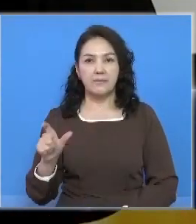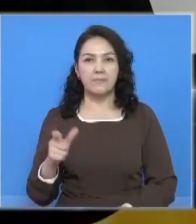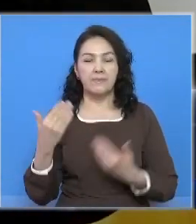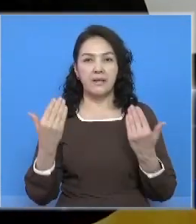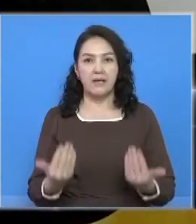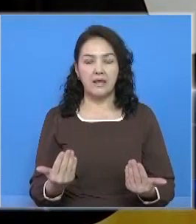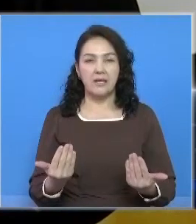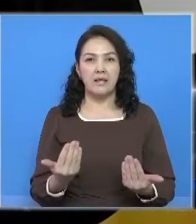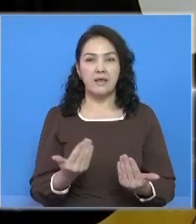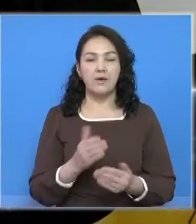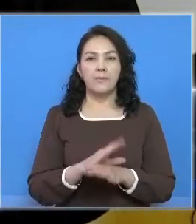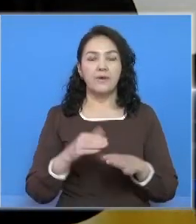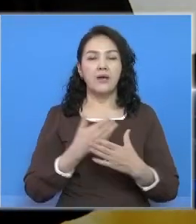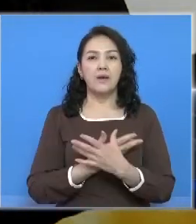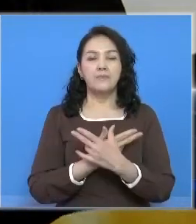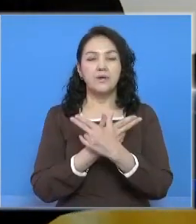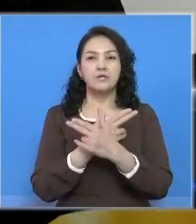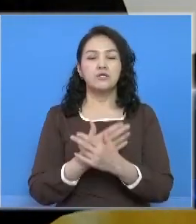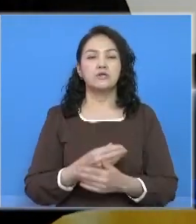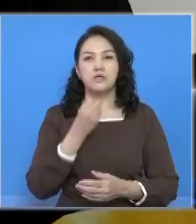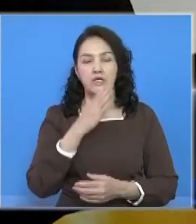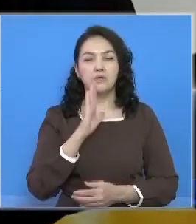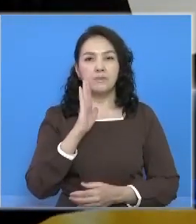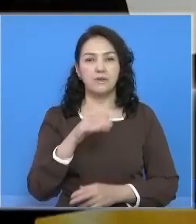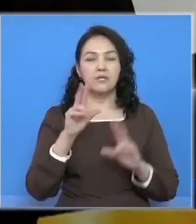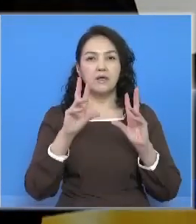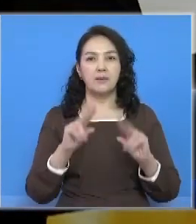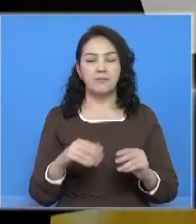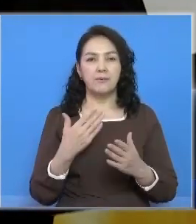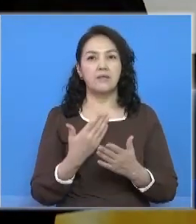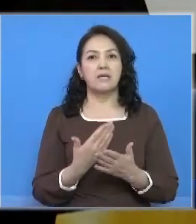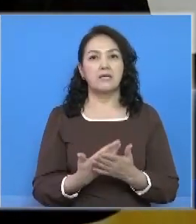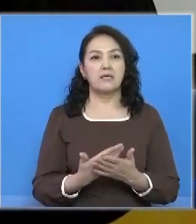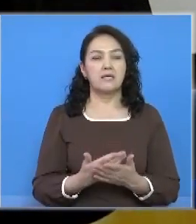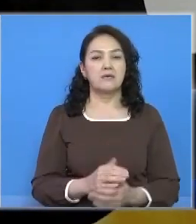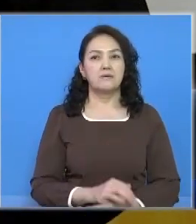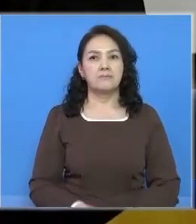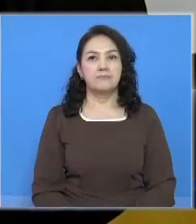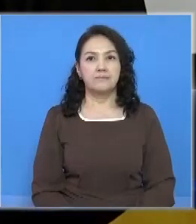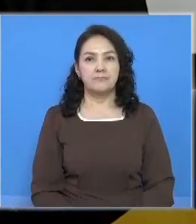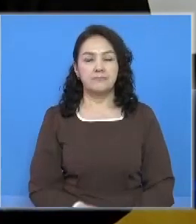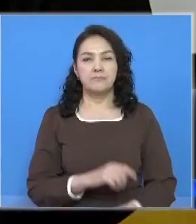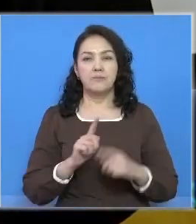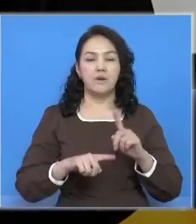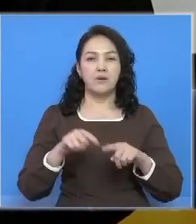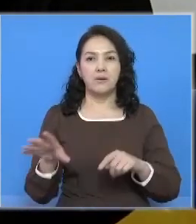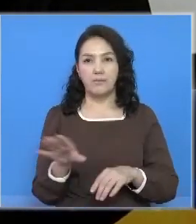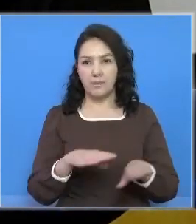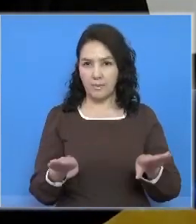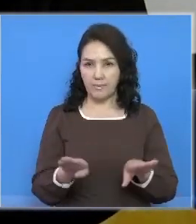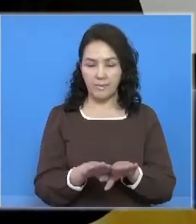түнде періштелер жақсылығын білетін шығар. Мына жерде отырған бауырларымыз